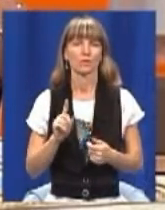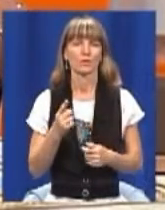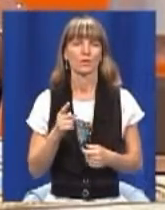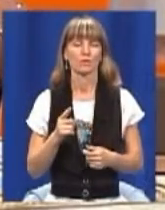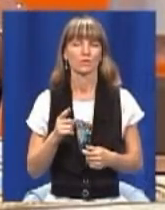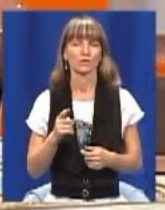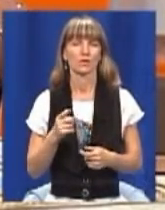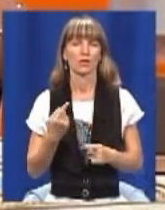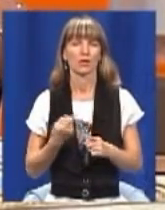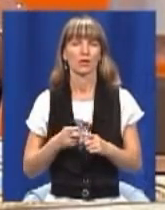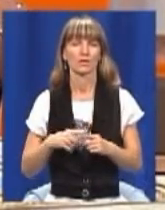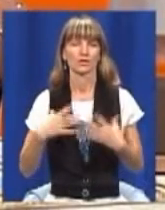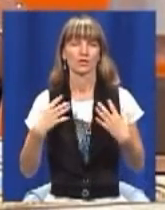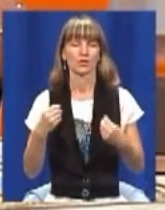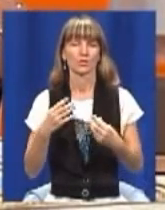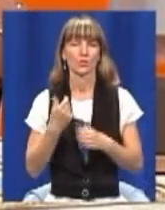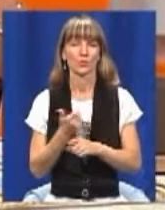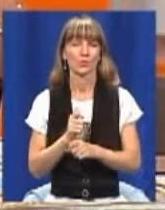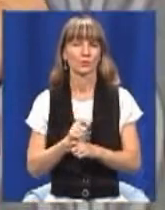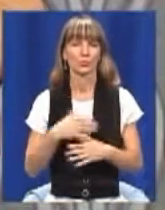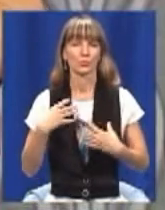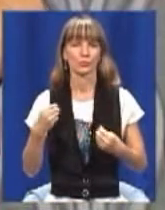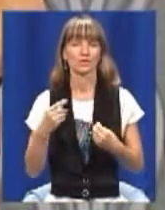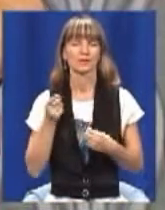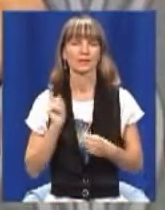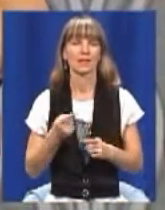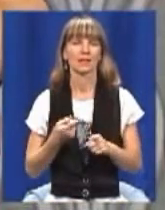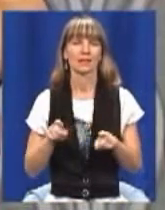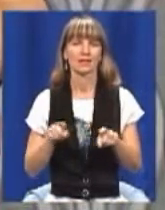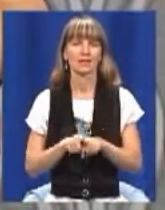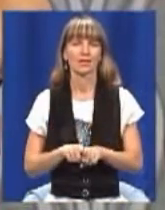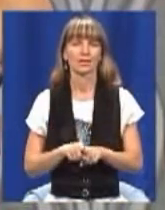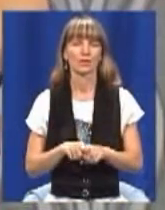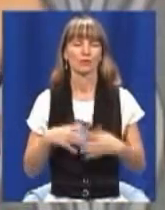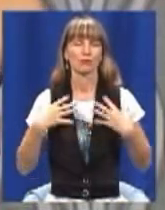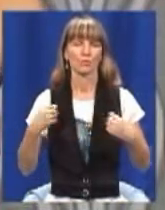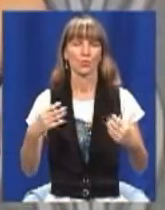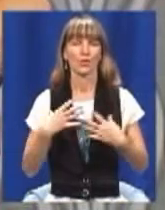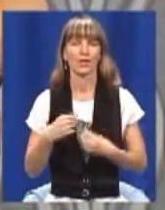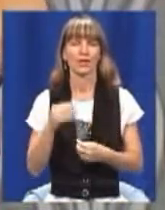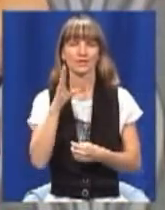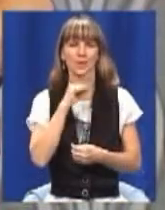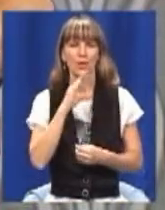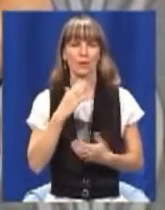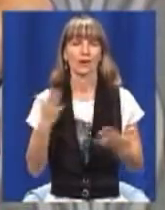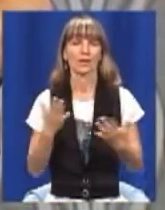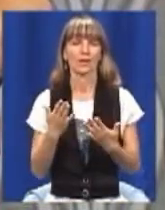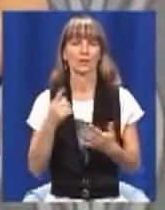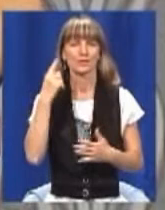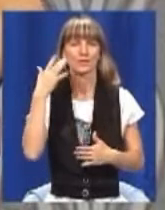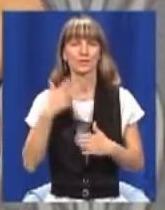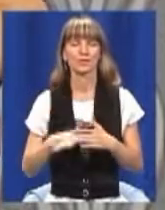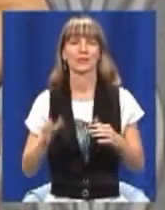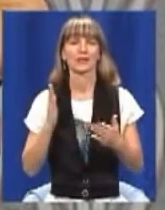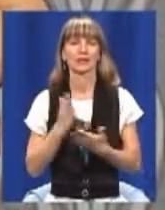така пушиста. Да, насправді це така пухна, це такий пухнастий просто цуцик, якого, от розумієте, просто